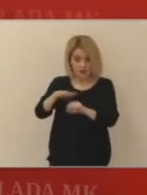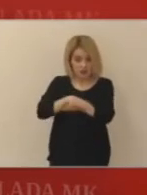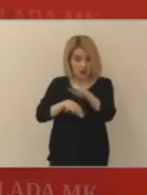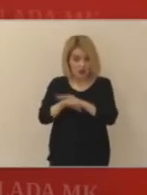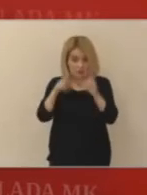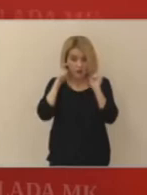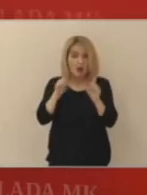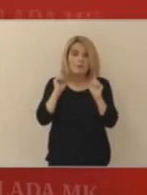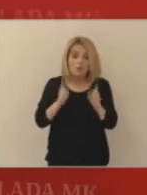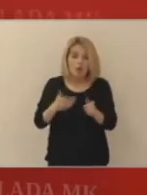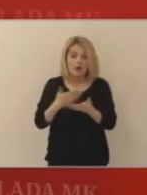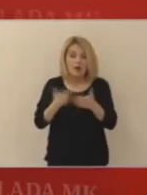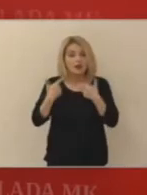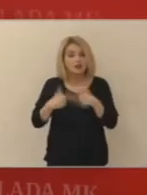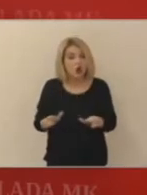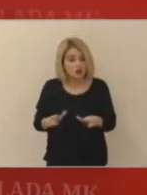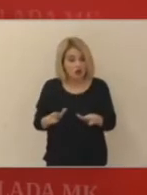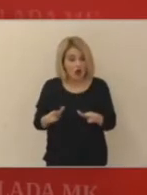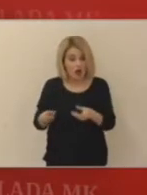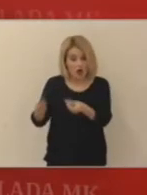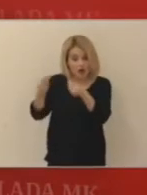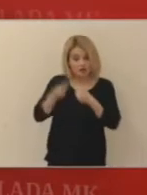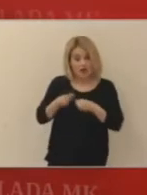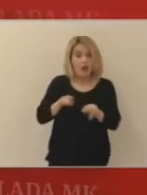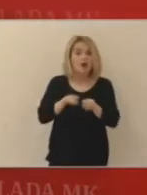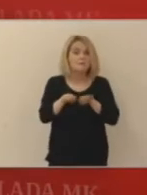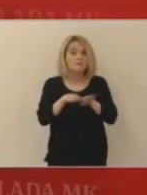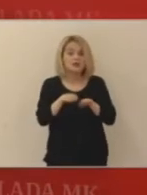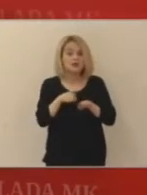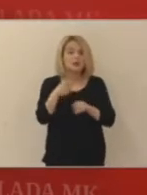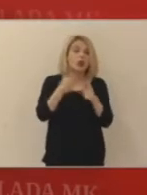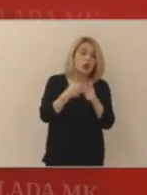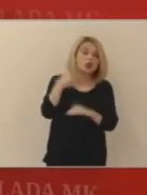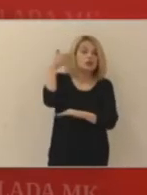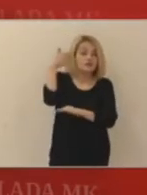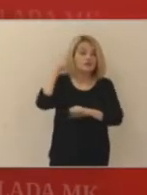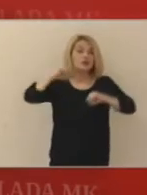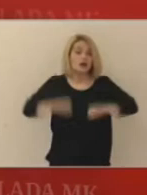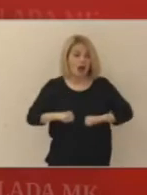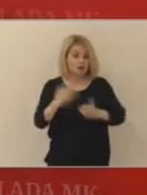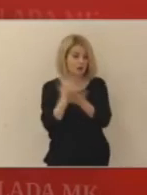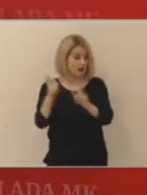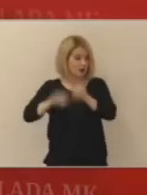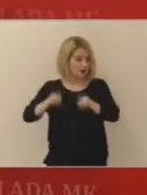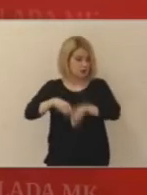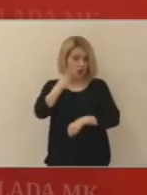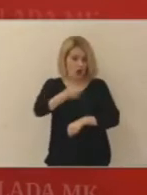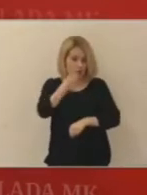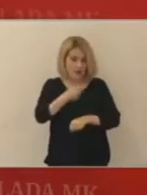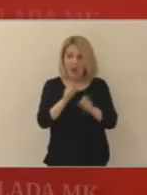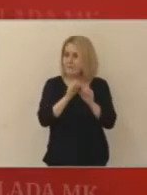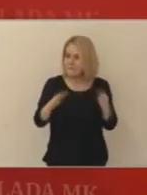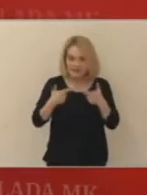мора да имаат и соодветна дозвола која им е зададена од страна на работодавецот, како што ги истакнавме и предходно. Значи без